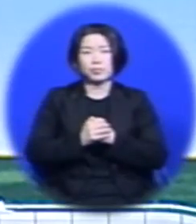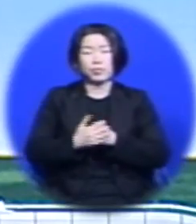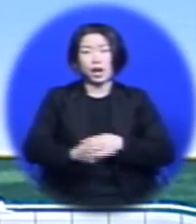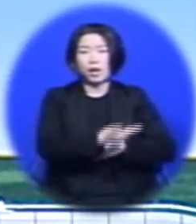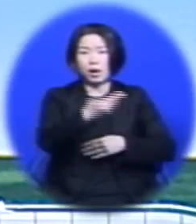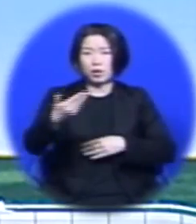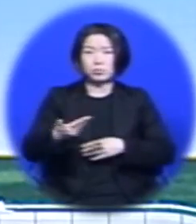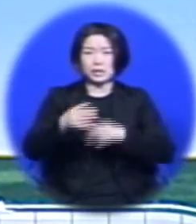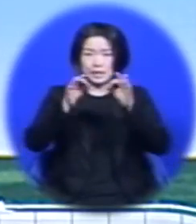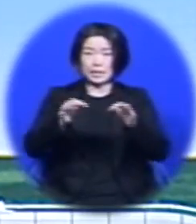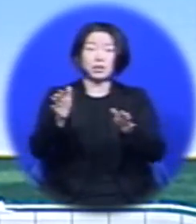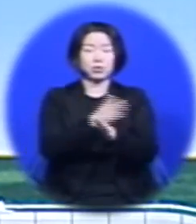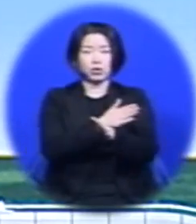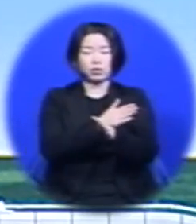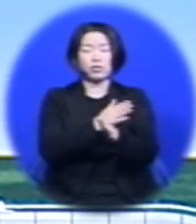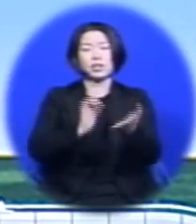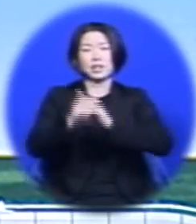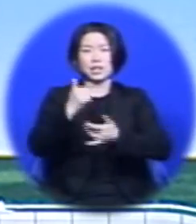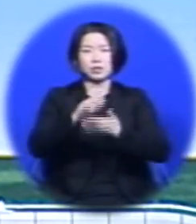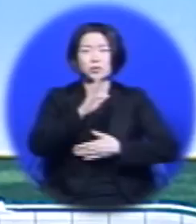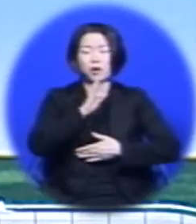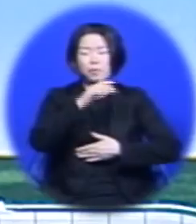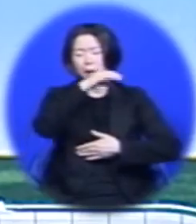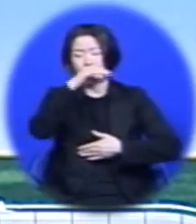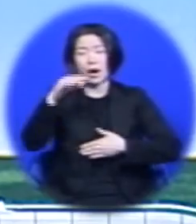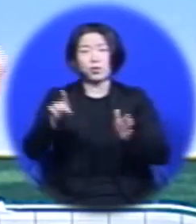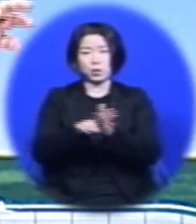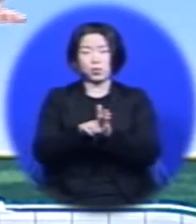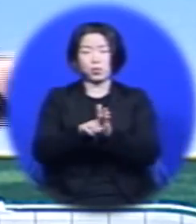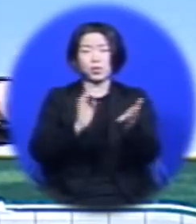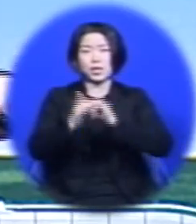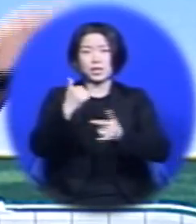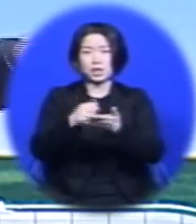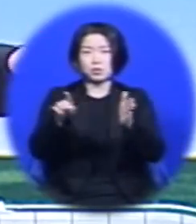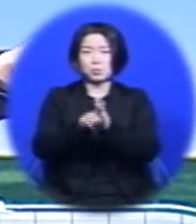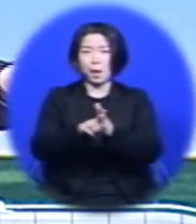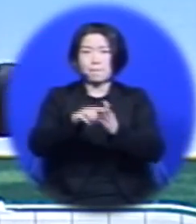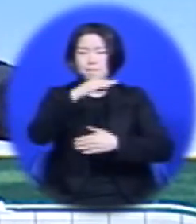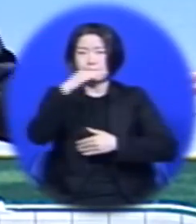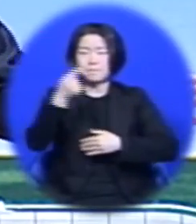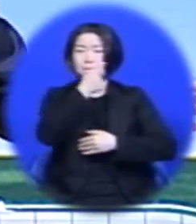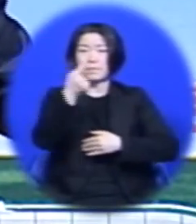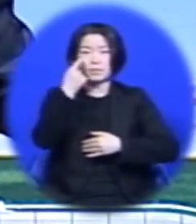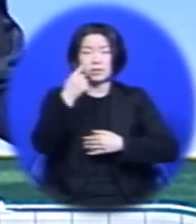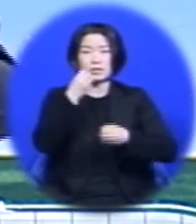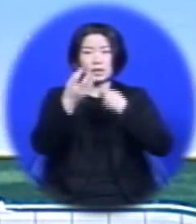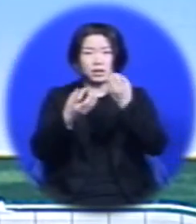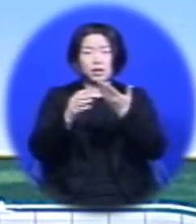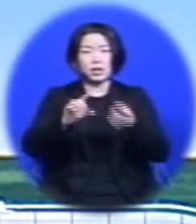여러분이 이제부터 예수님을 정말 바로 및 듣고 예수 믿는 발음 증거가 여러분의 삶에 나오려면